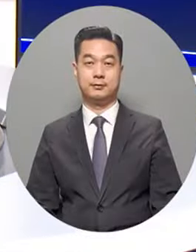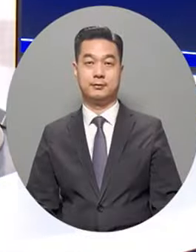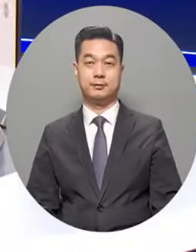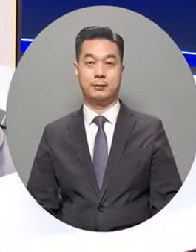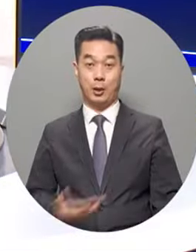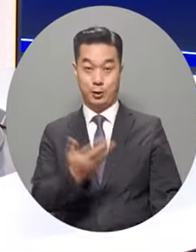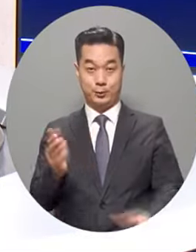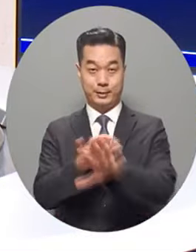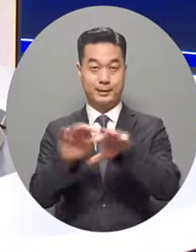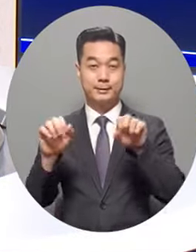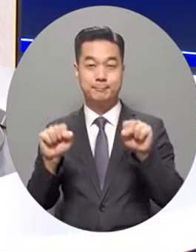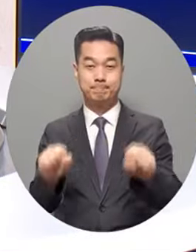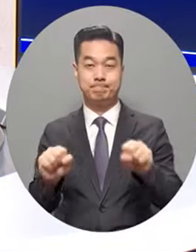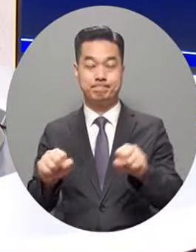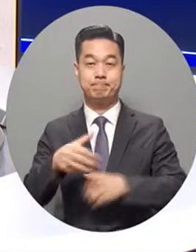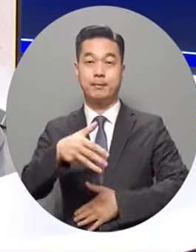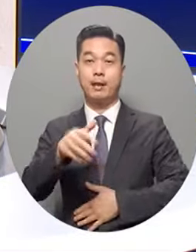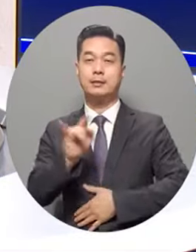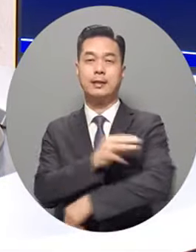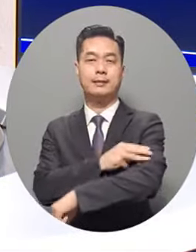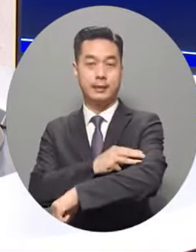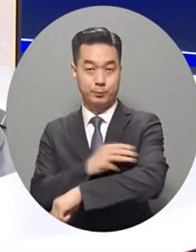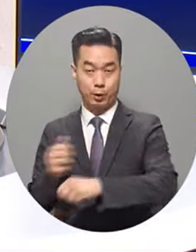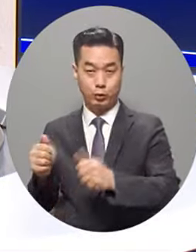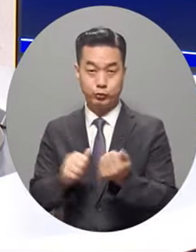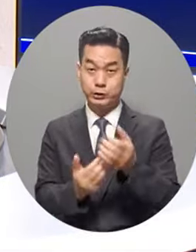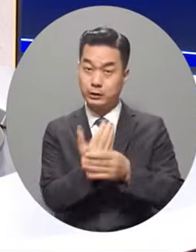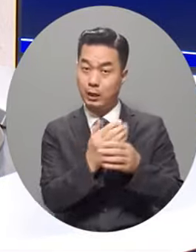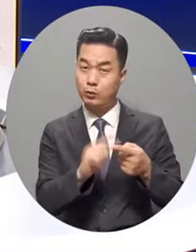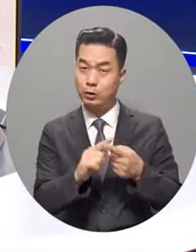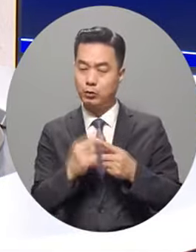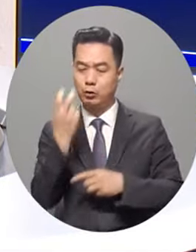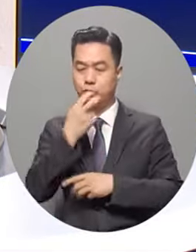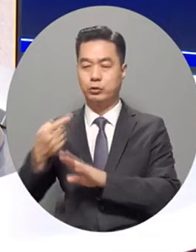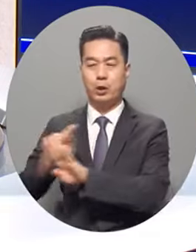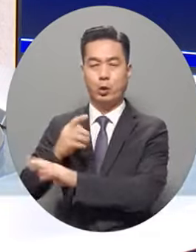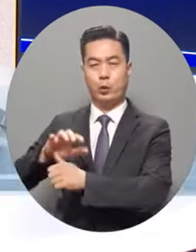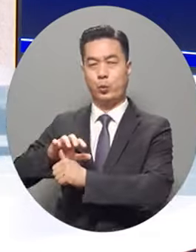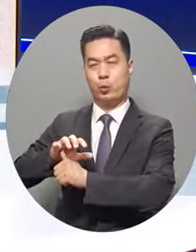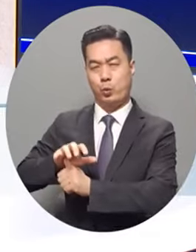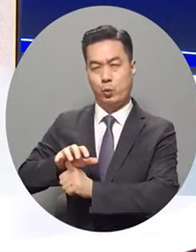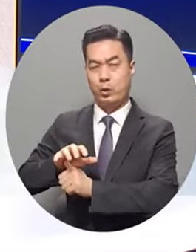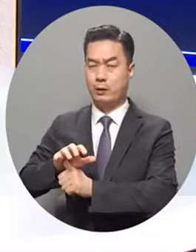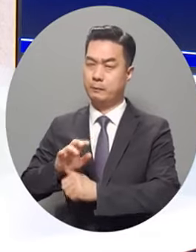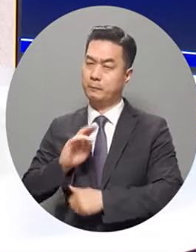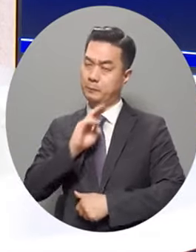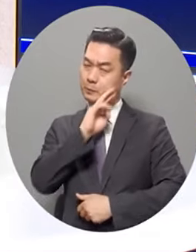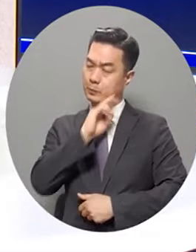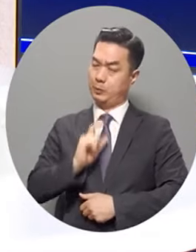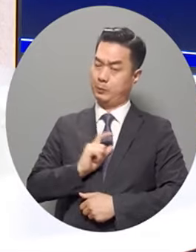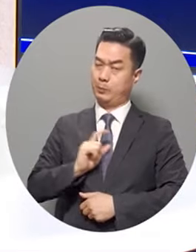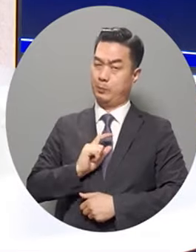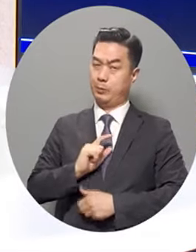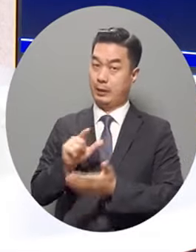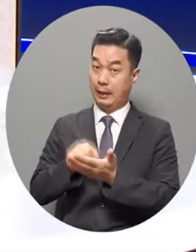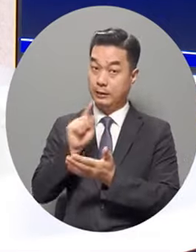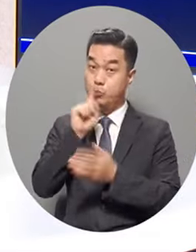여러분 안녕하십니까 최상병 순직사고 수사외압 의혹 사건에서 핵심적인 보고서 세부가